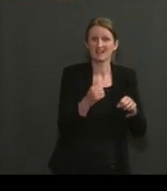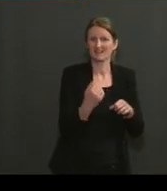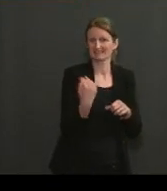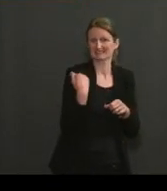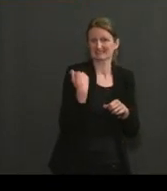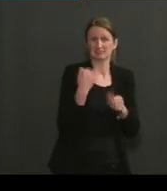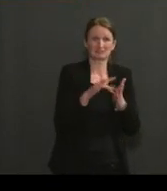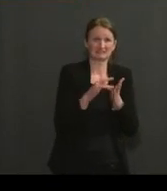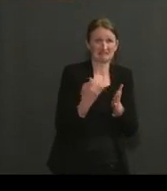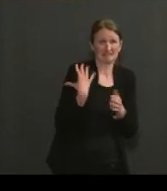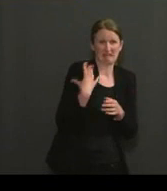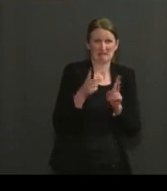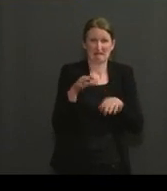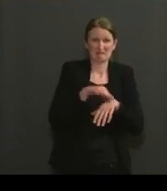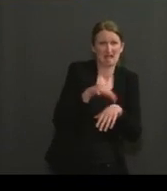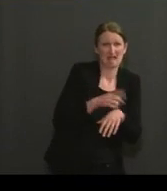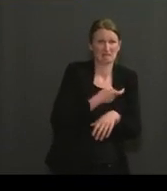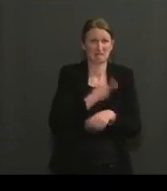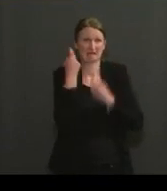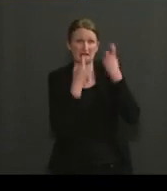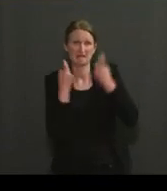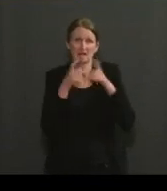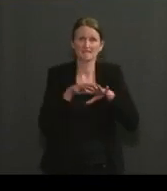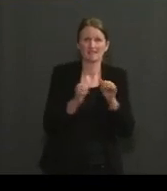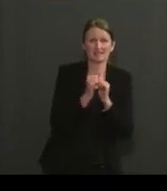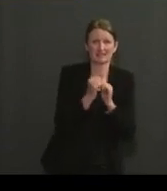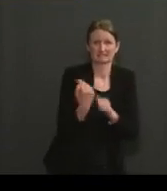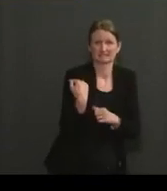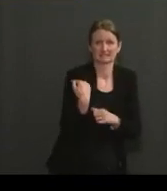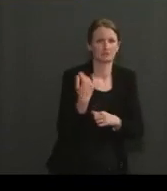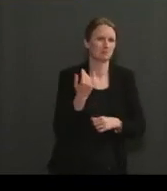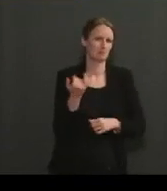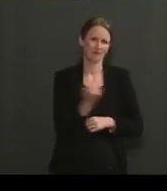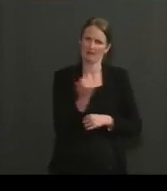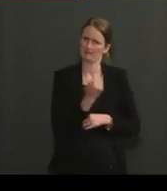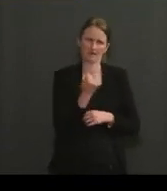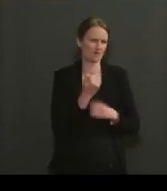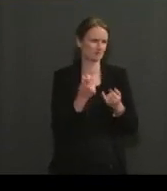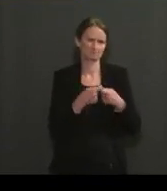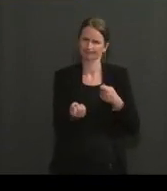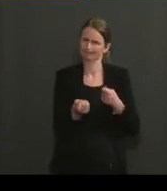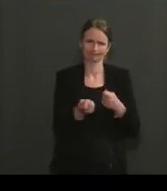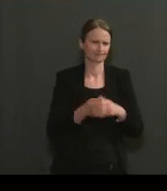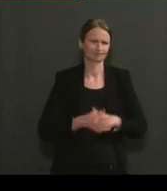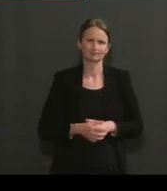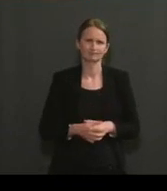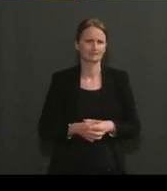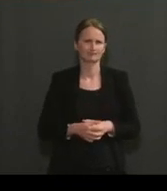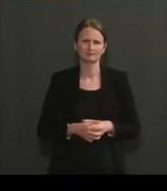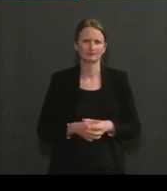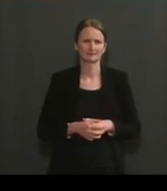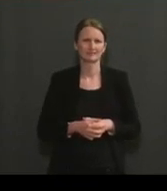fait d'être porteur de manière active du virus à ce moment-là. Un test d'anticorps qui est